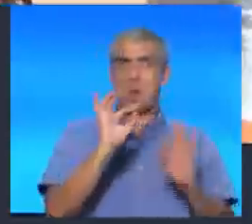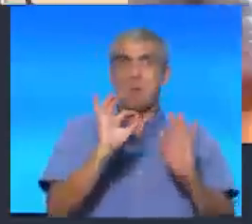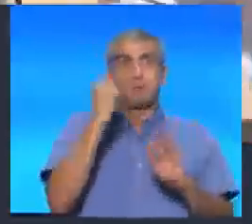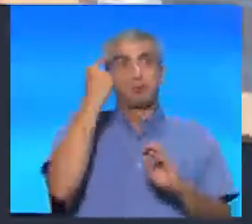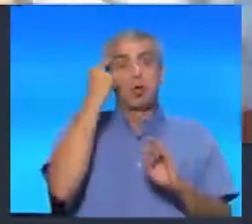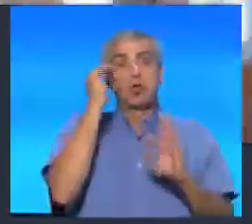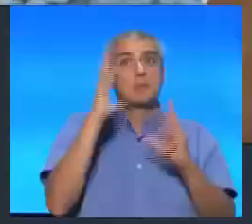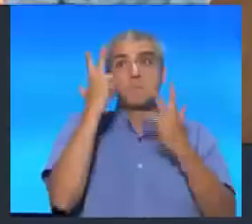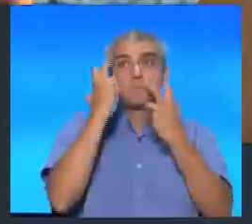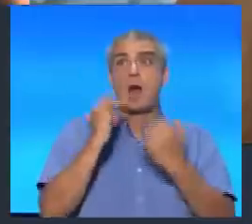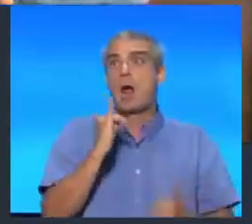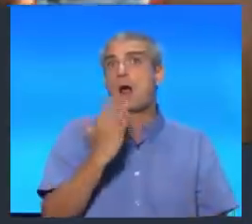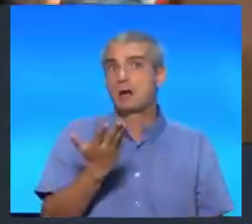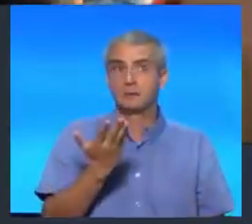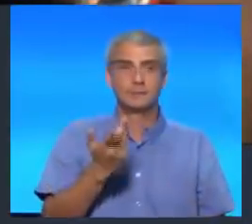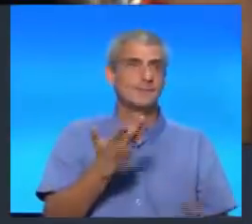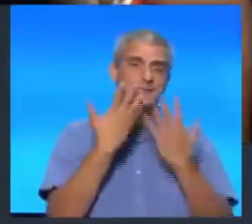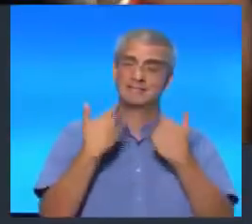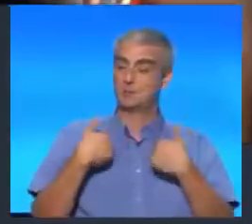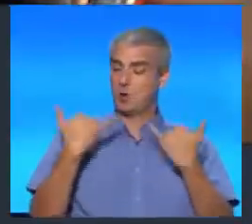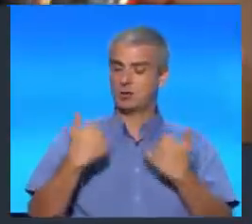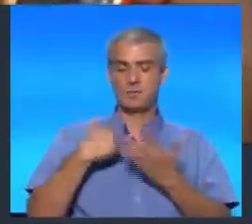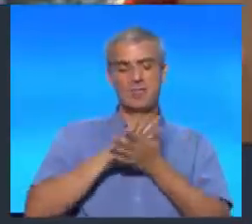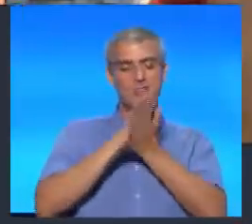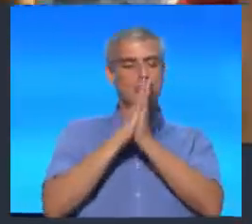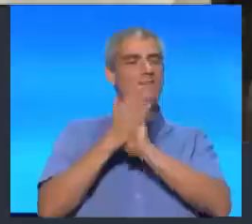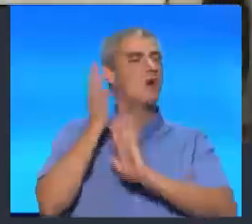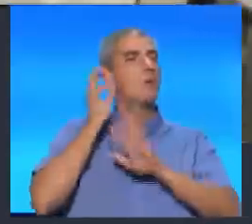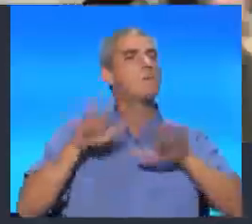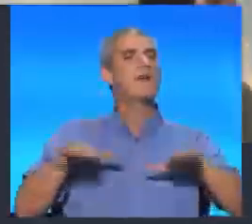למה לצפות. סיפרו לנו שהיום אנחנו נהפוך להיות בנות ים.